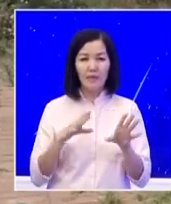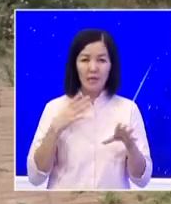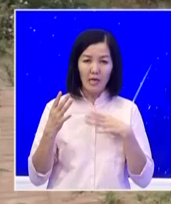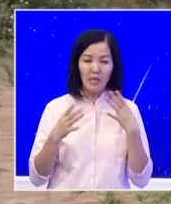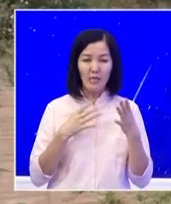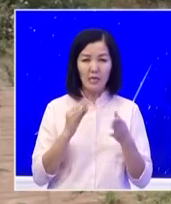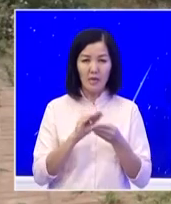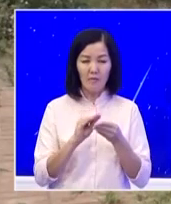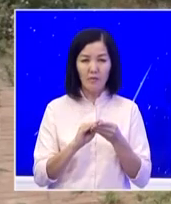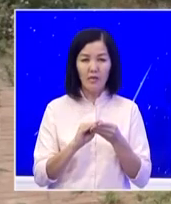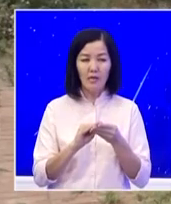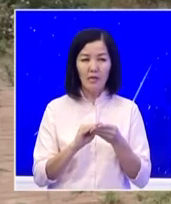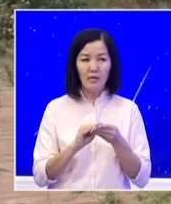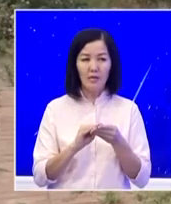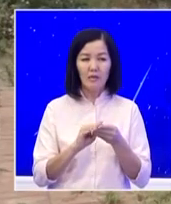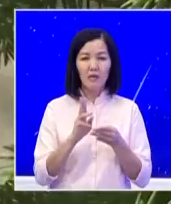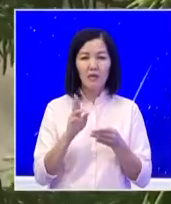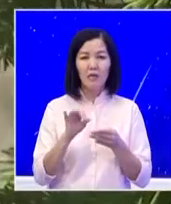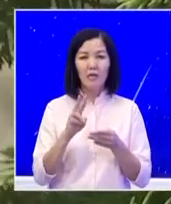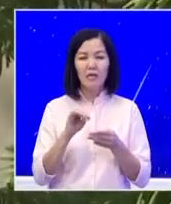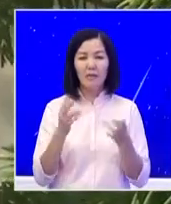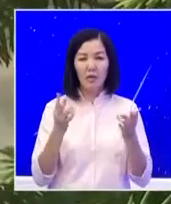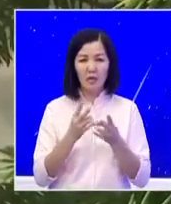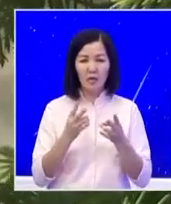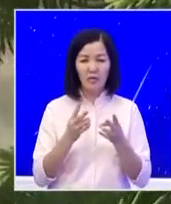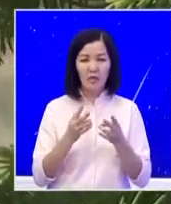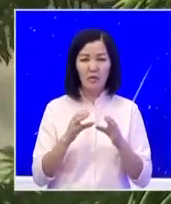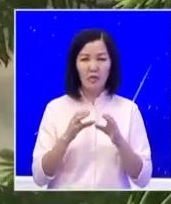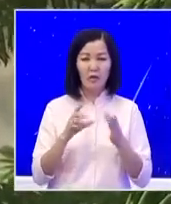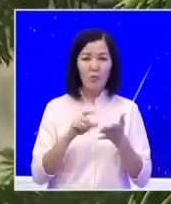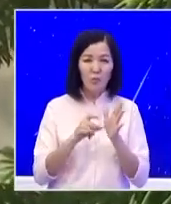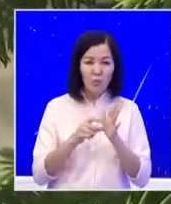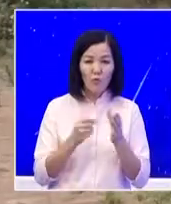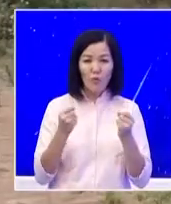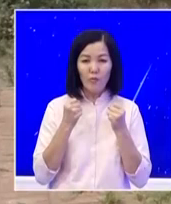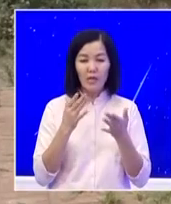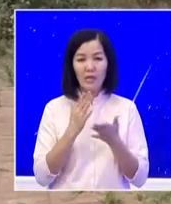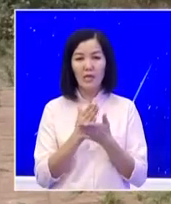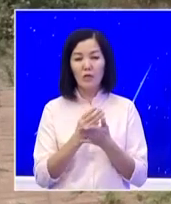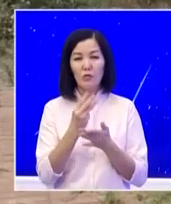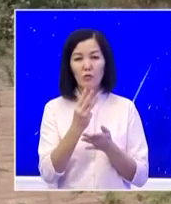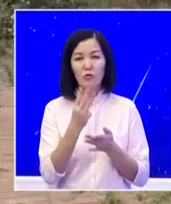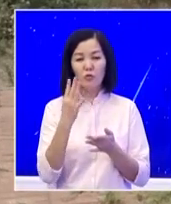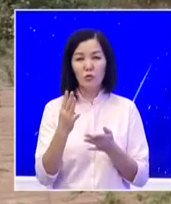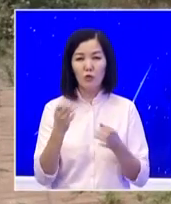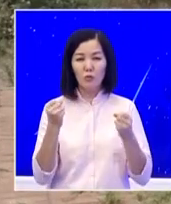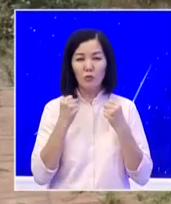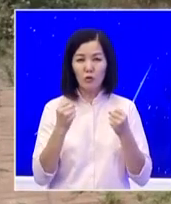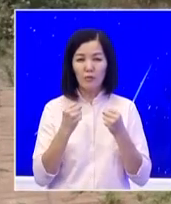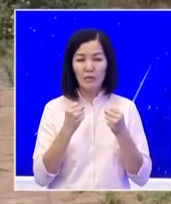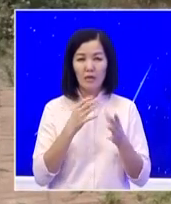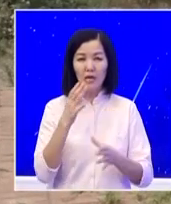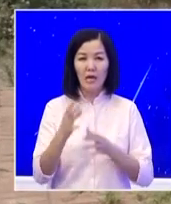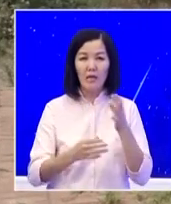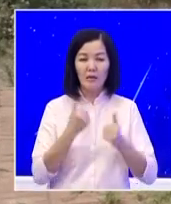формада балалар. Кілемсіз енді болмайды. Сол 3-4 спортшымыз және әлем